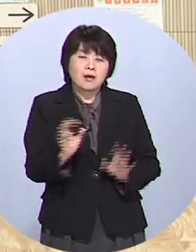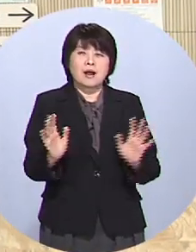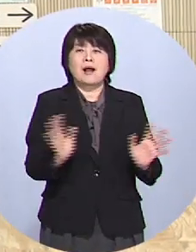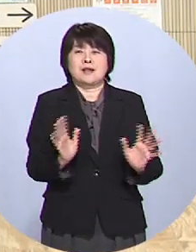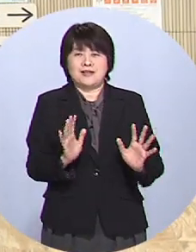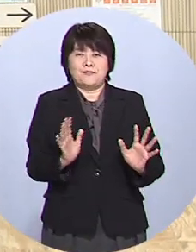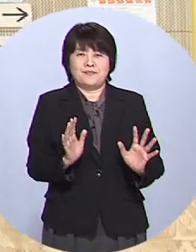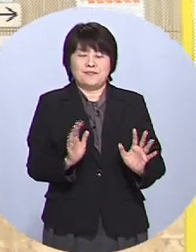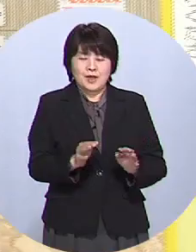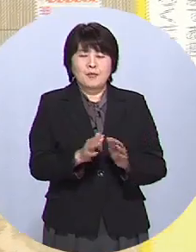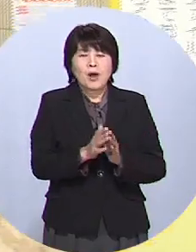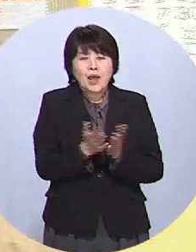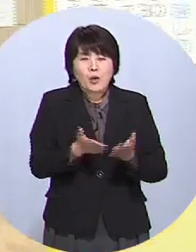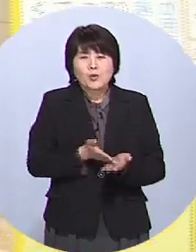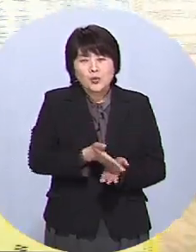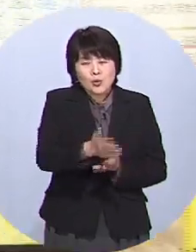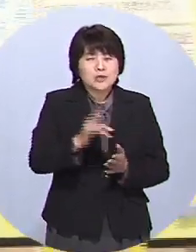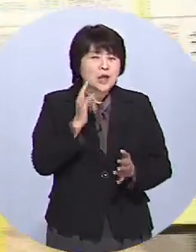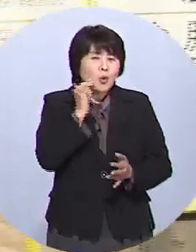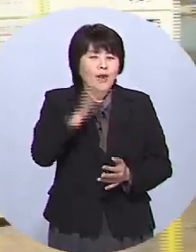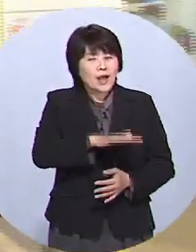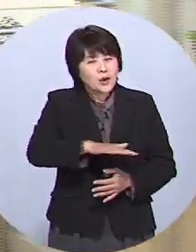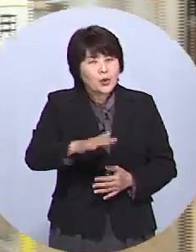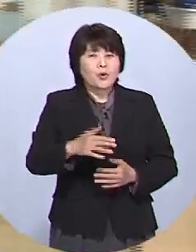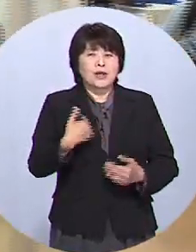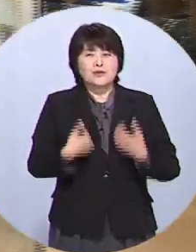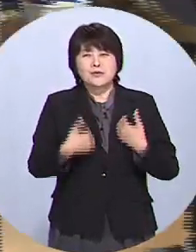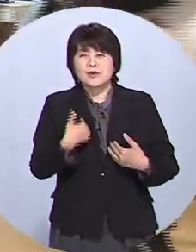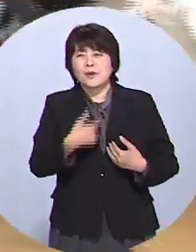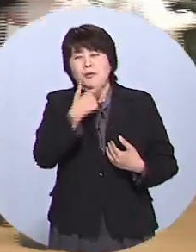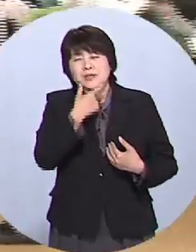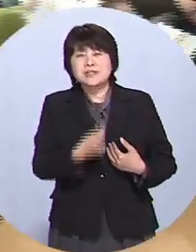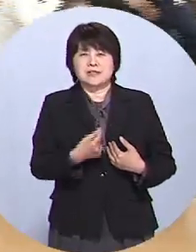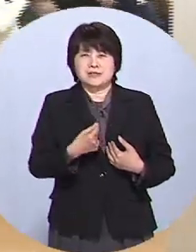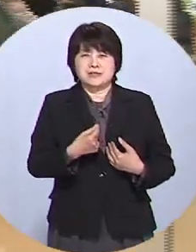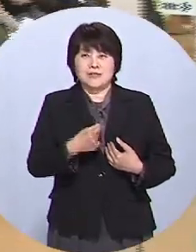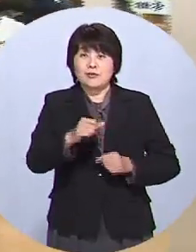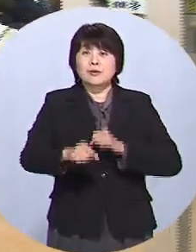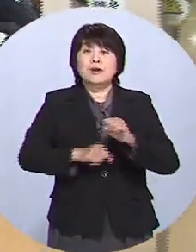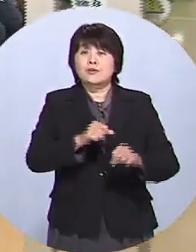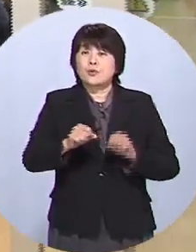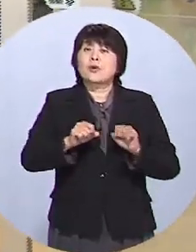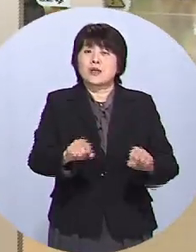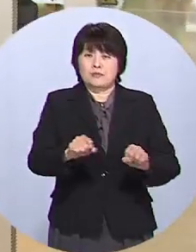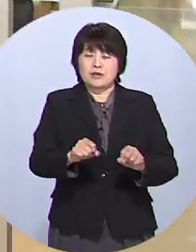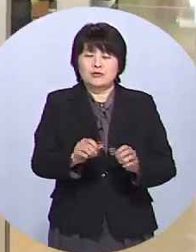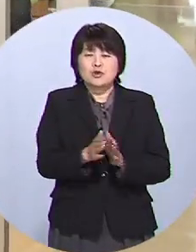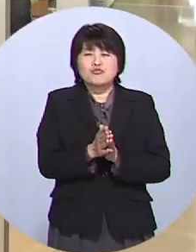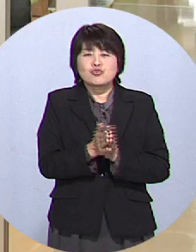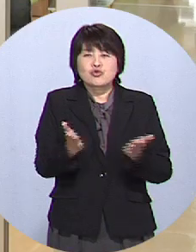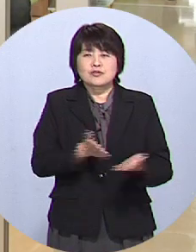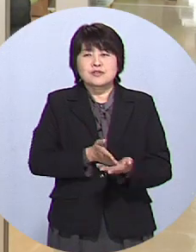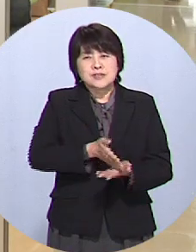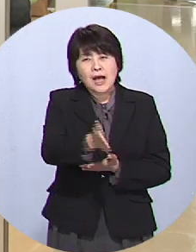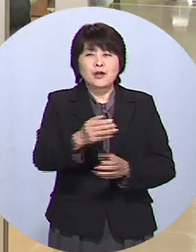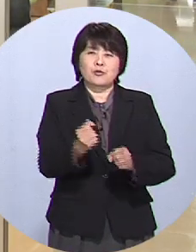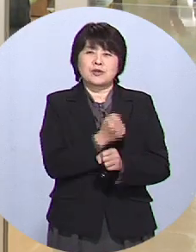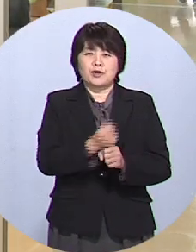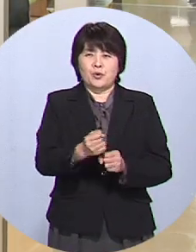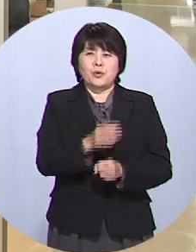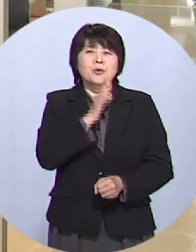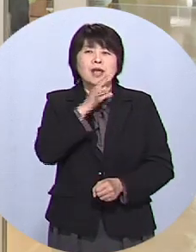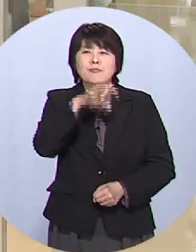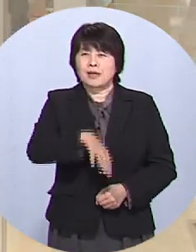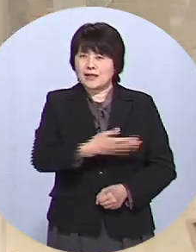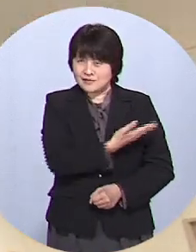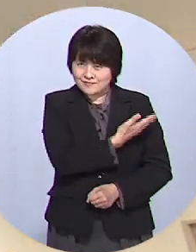が、絵本を通して親子で楽しい時間を過ごしてもらおうという活動、ブックスタート事業の現場なんです。